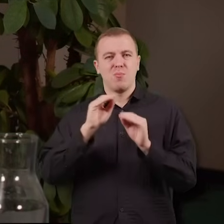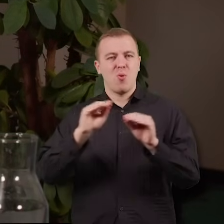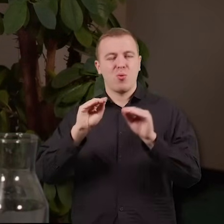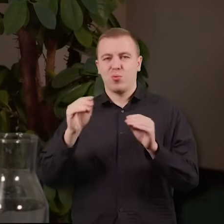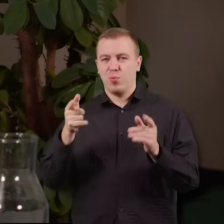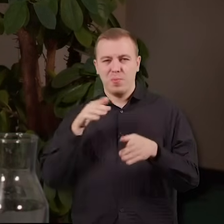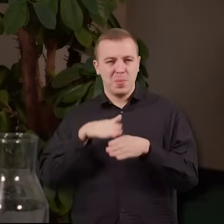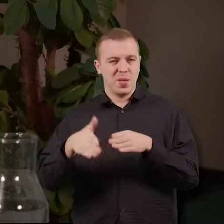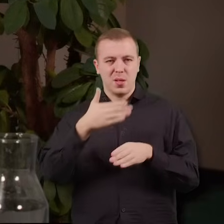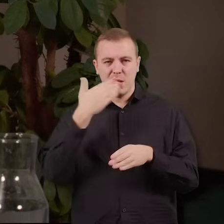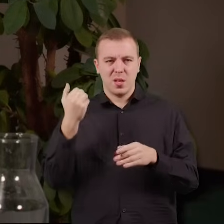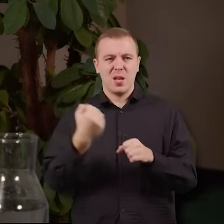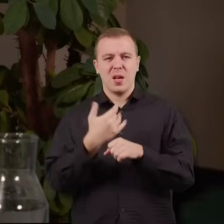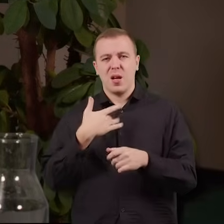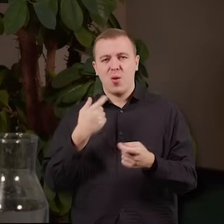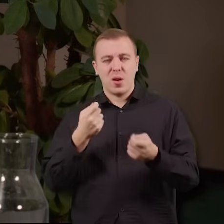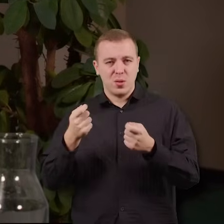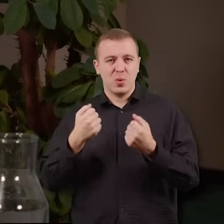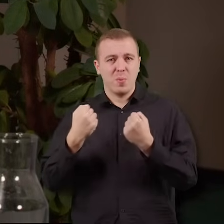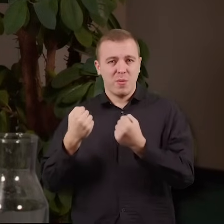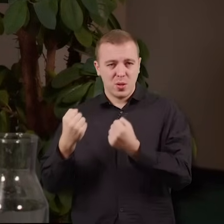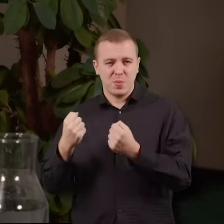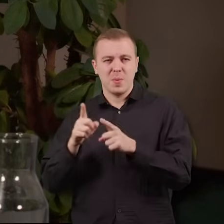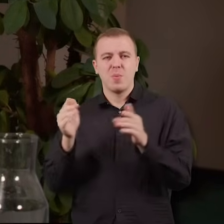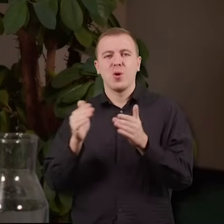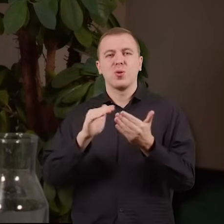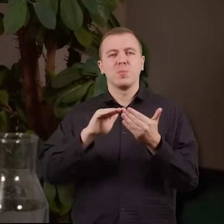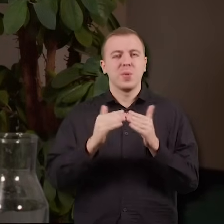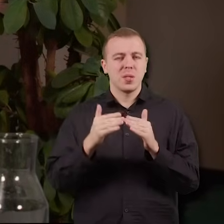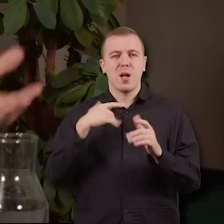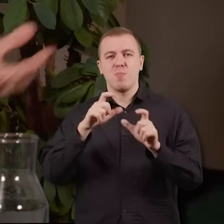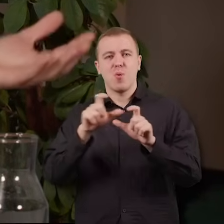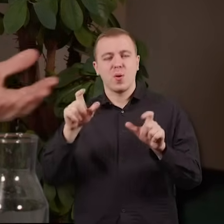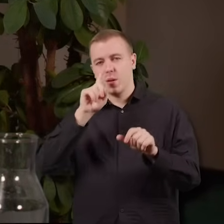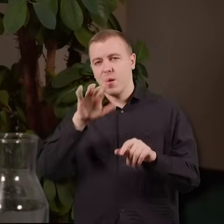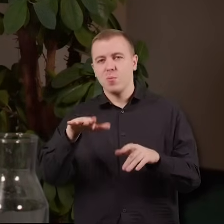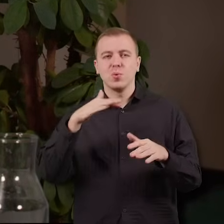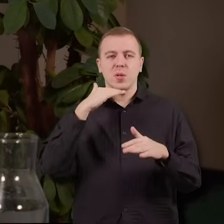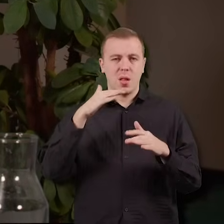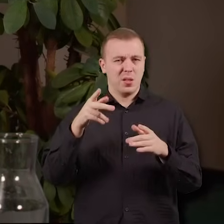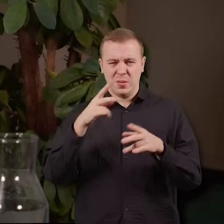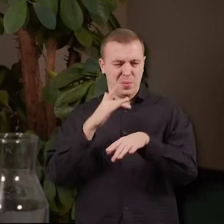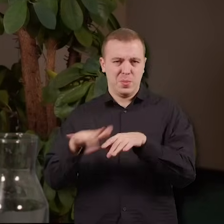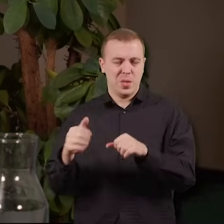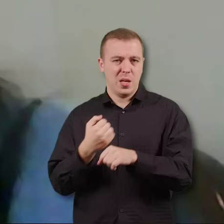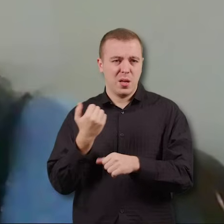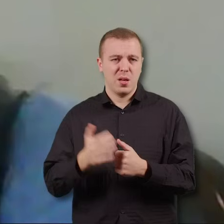nesusirenkant, reiktų organizuoti pavėžėjimą ir mažose miesteliuose mokyklų neturėtų, nu, ir klasių mažų likti, Indre?